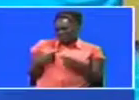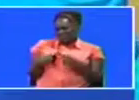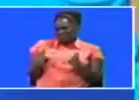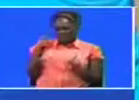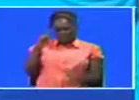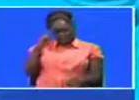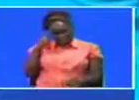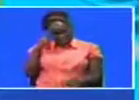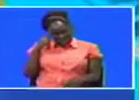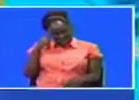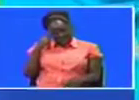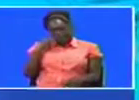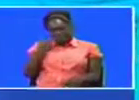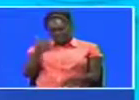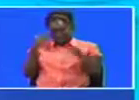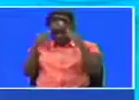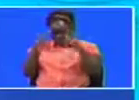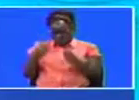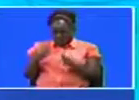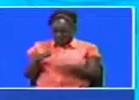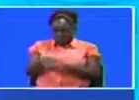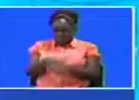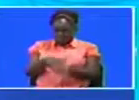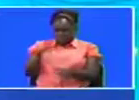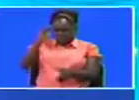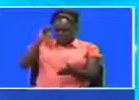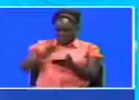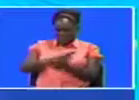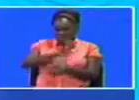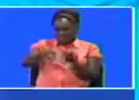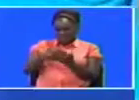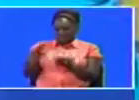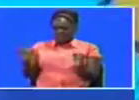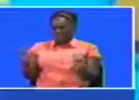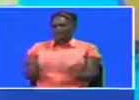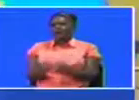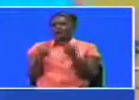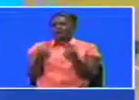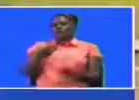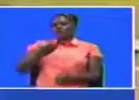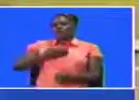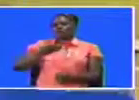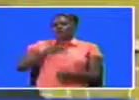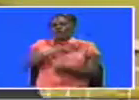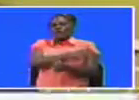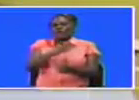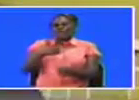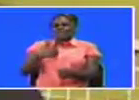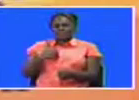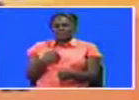I think we had made up our minds to take it one step at a time, because I believe every team that has come here has come with its own capacity.